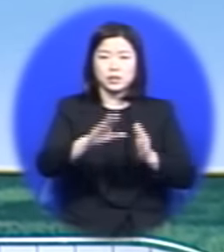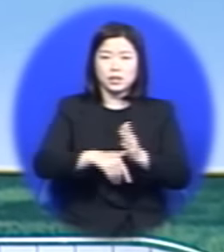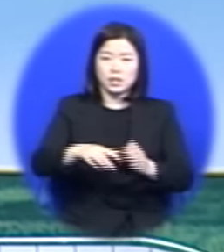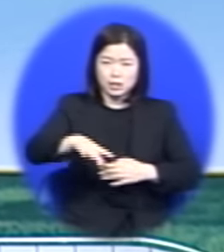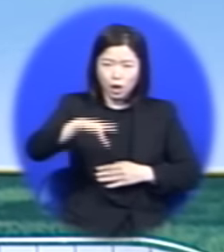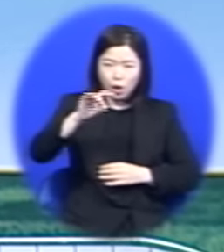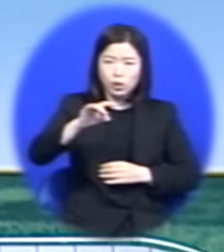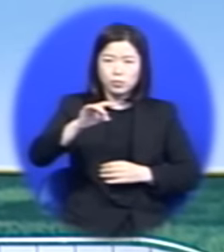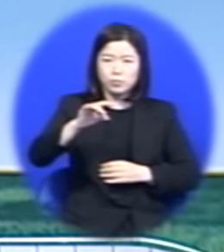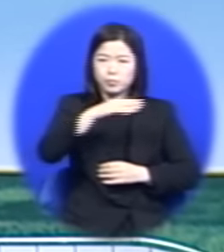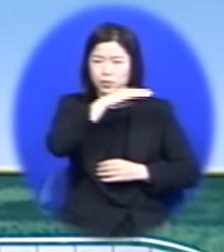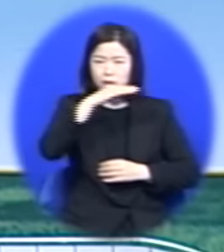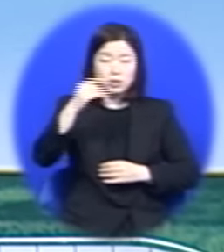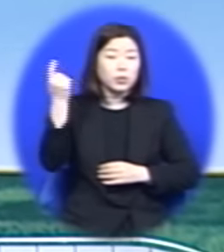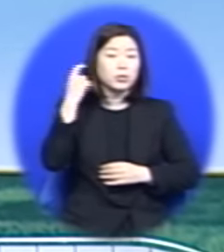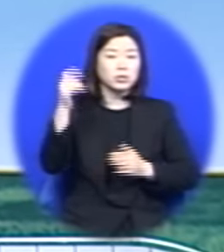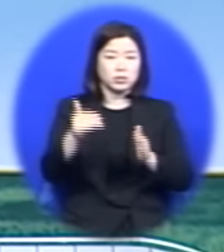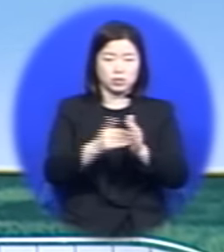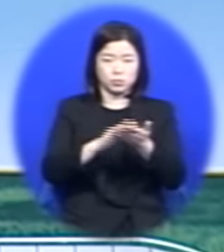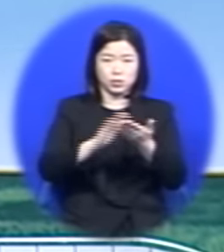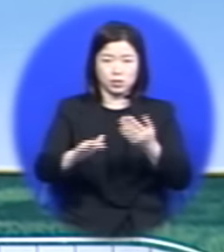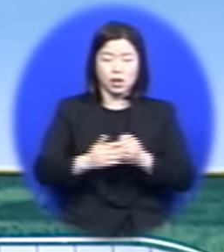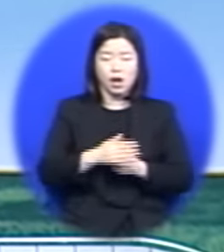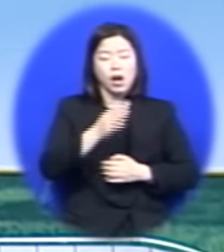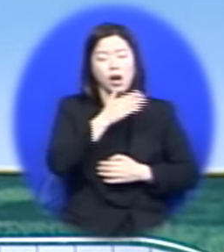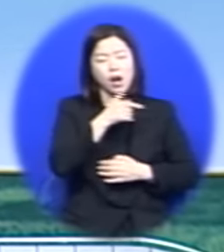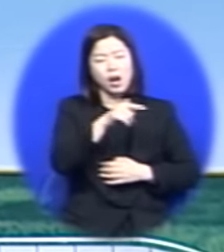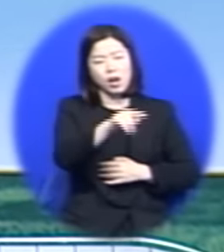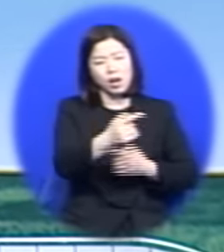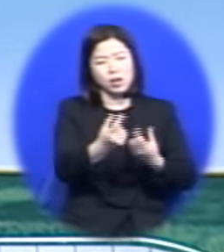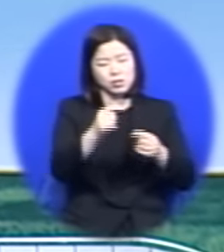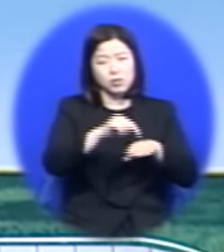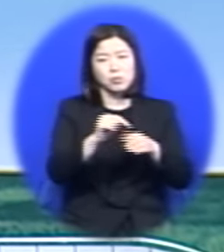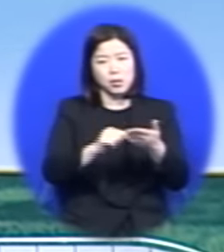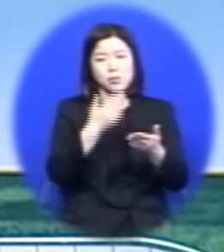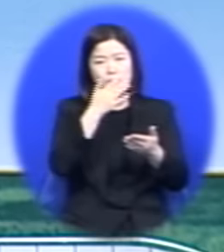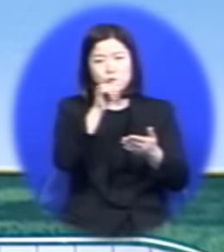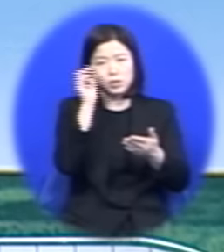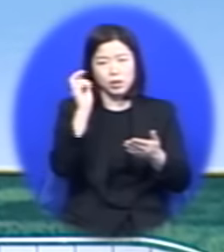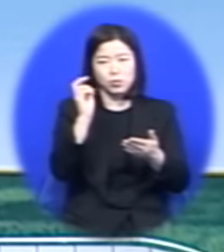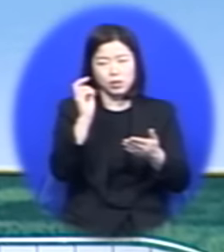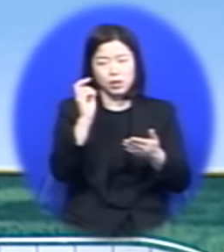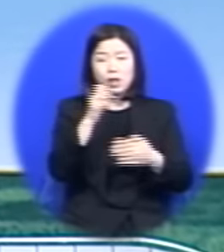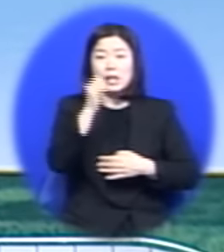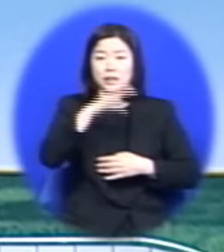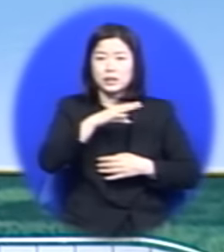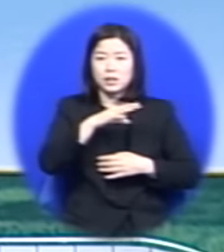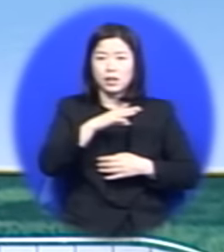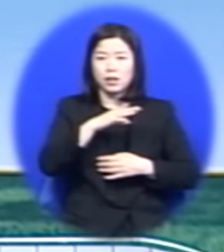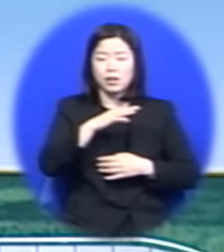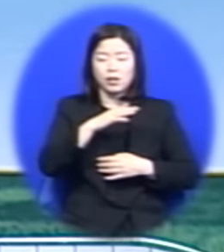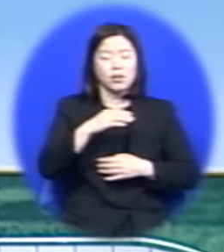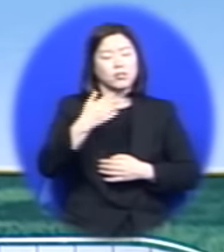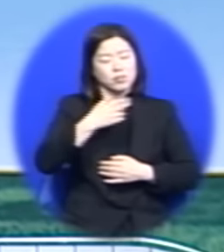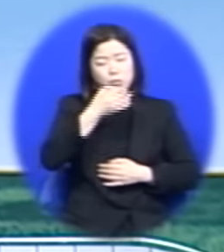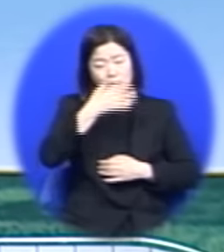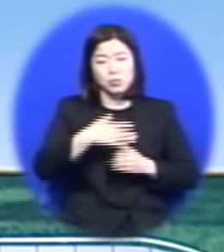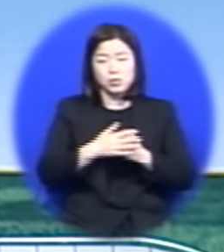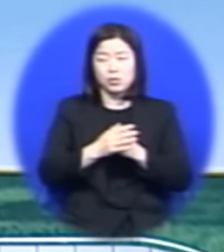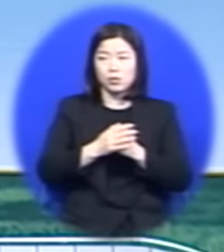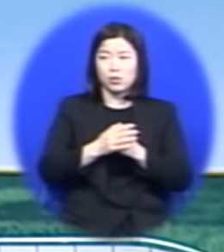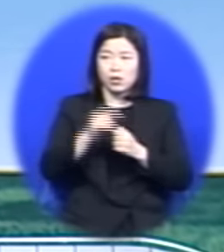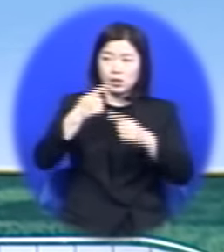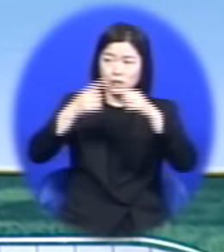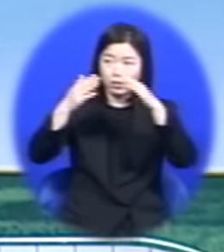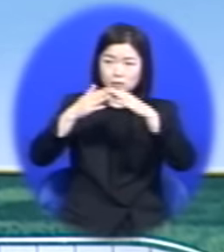처음 제대로 들었어요. 아, 그런 마음일 수도 있겠구나. 그냥 괜히 힘든 거예요. 큰 교회를 보면